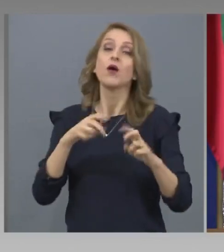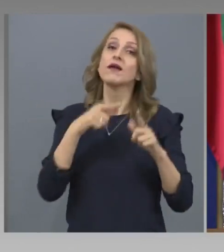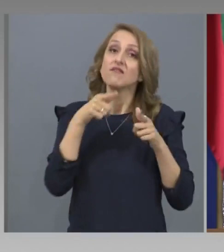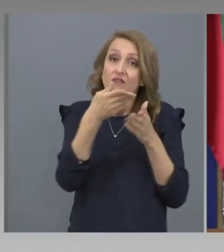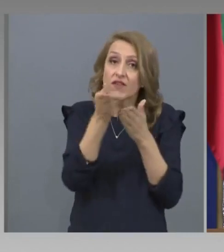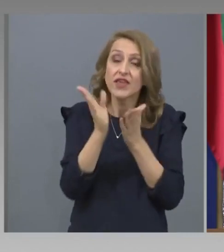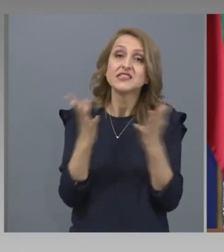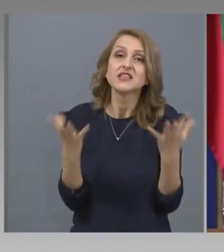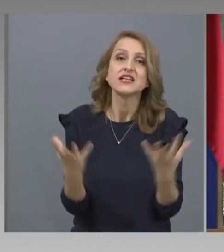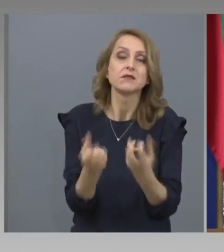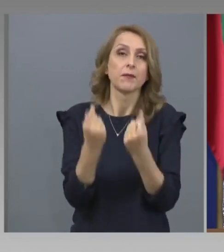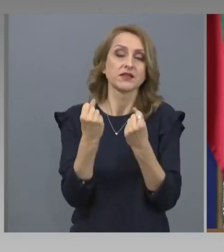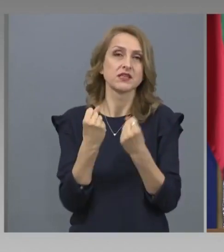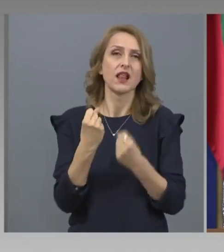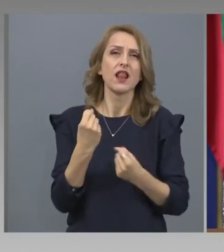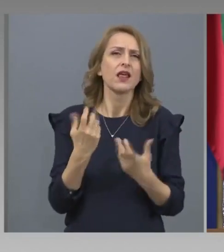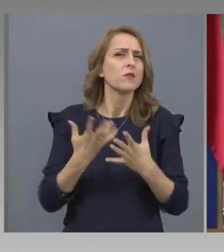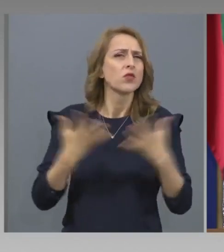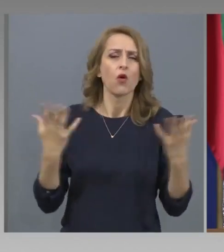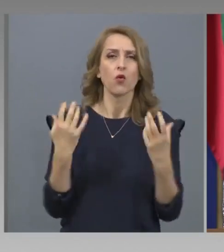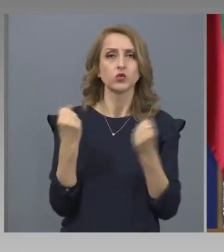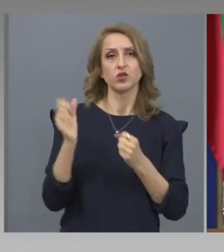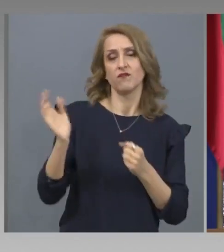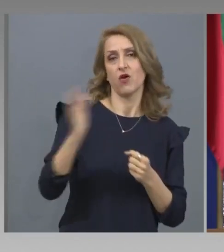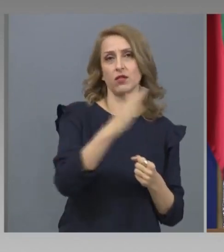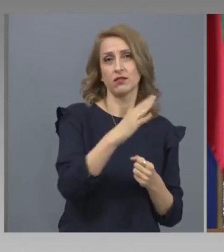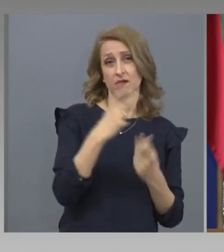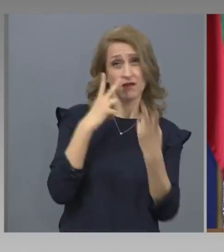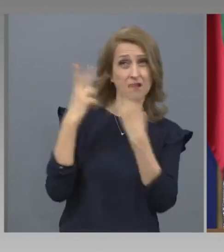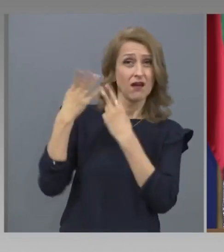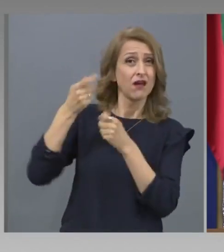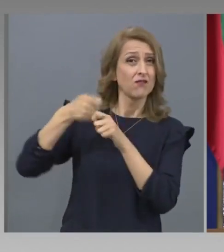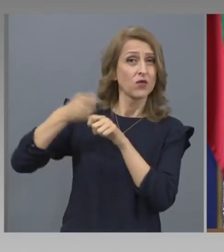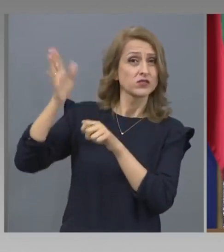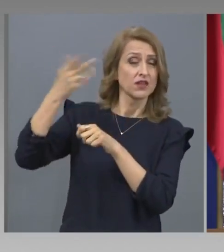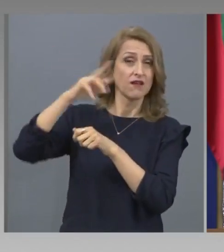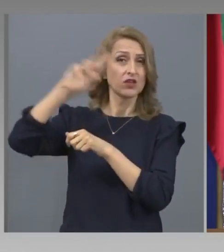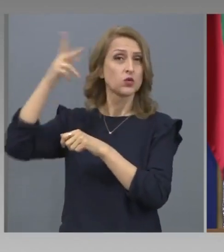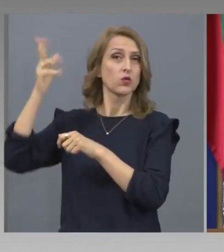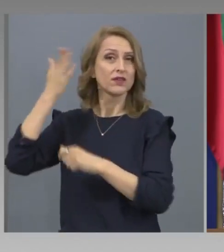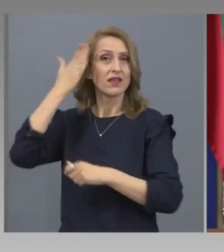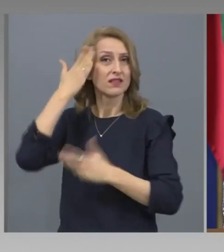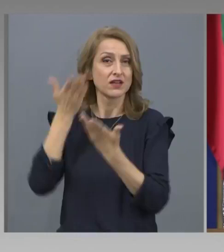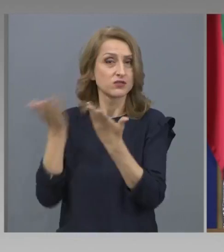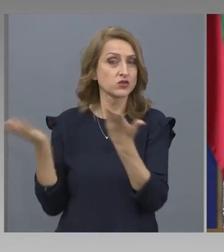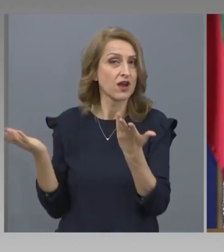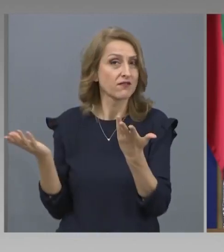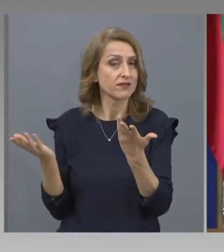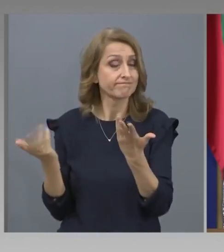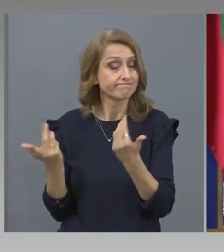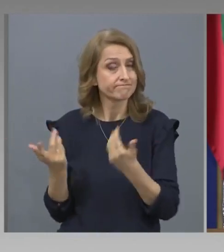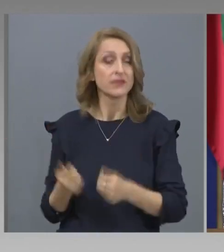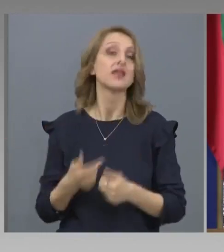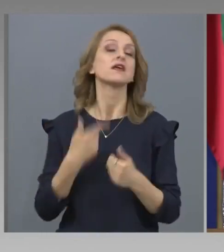със сигурност хиляди животи до сега, гледайки статистиките в другите държави. Така че,